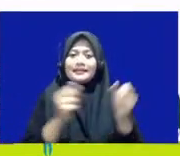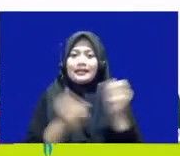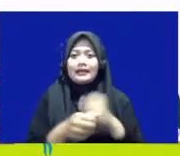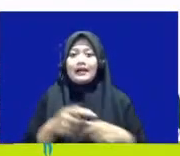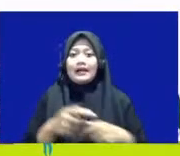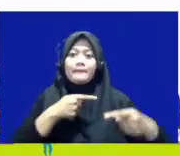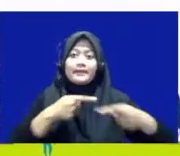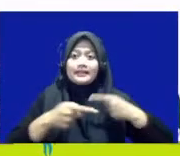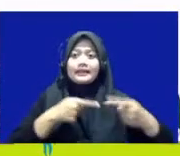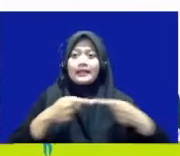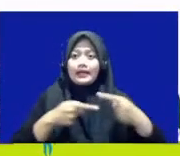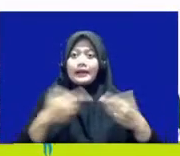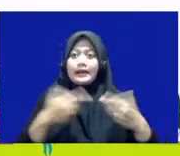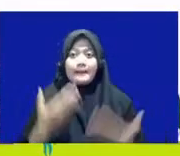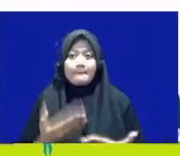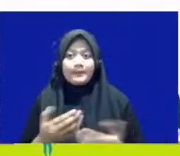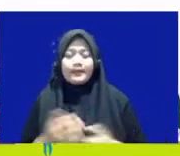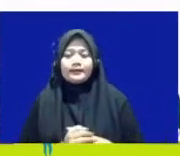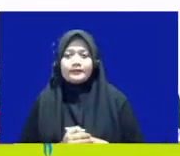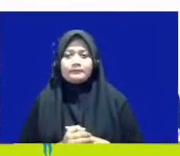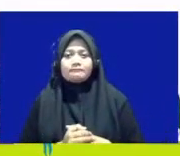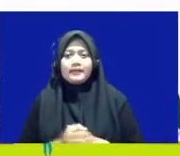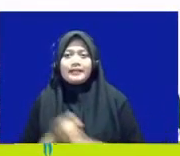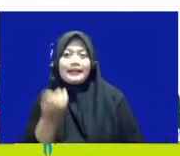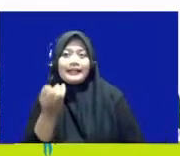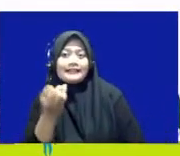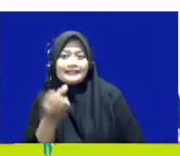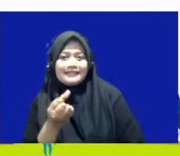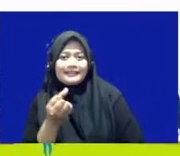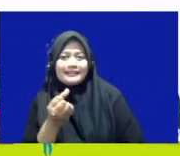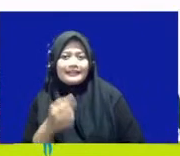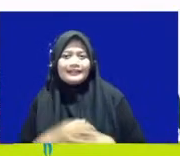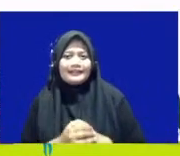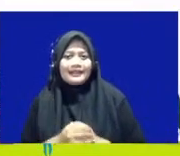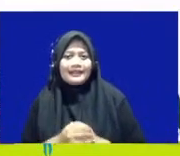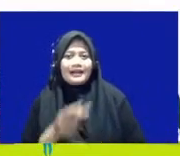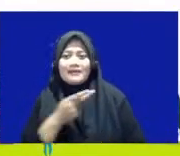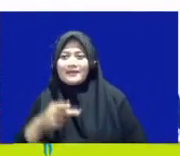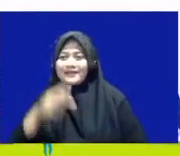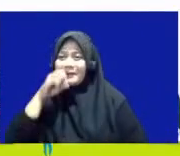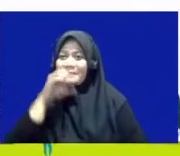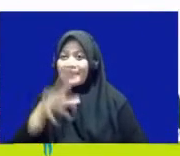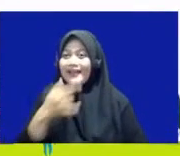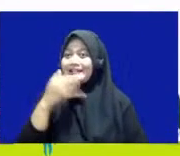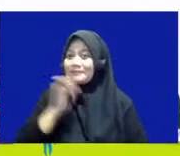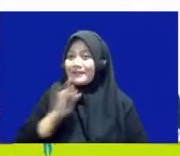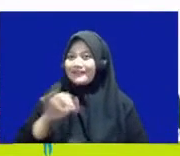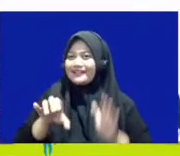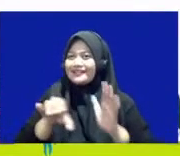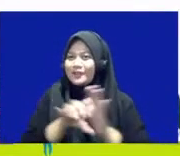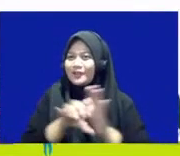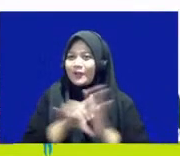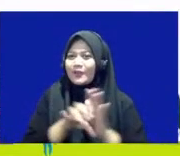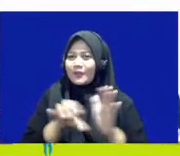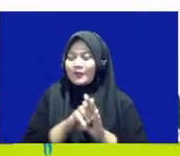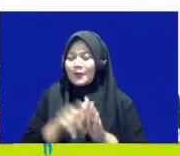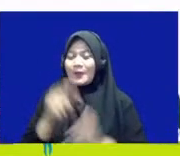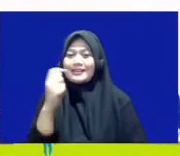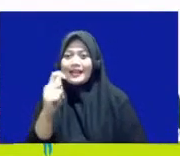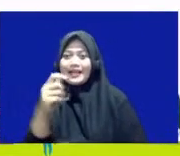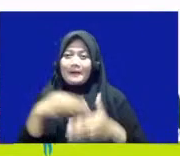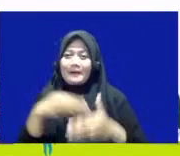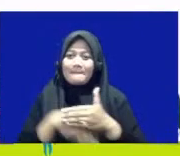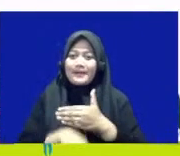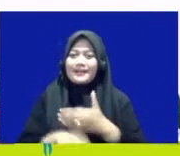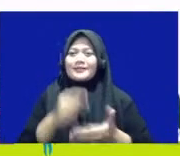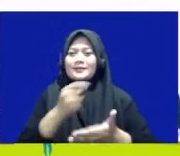kami ceritakan itu hanya sebagian kecil yang kami sampaikan, seperti contoh-contoh tadi Tagana masuk sekolah,